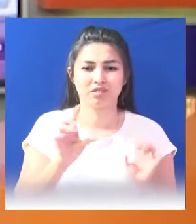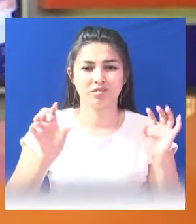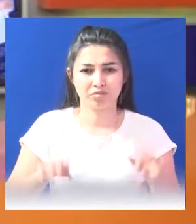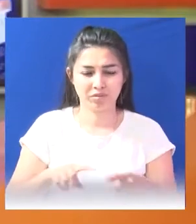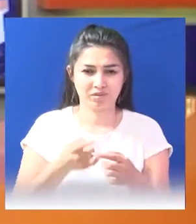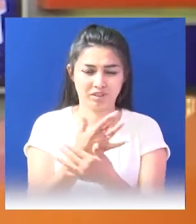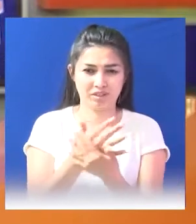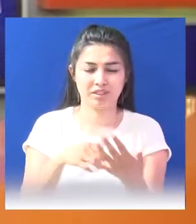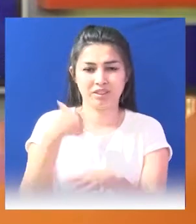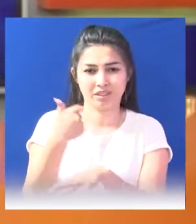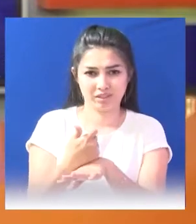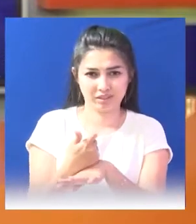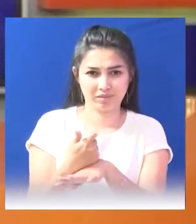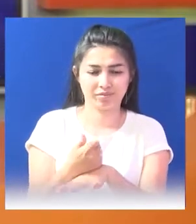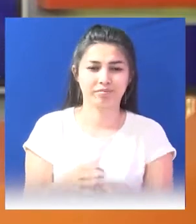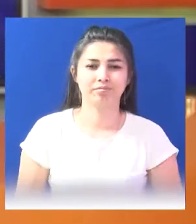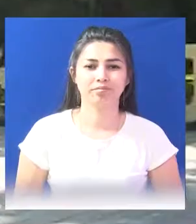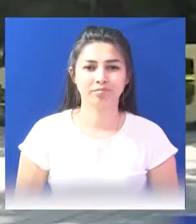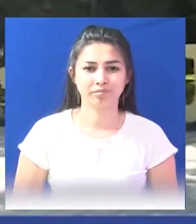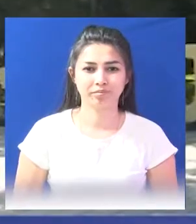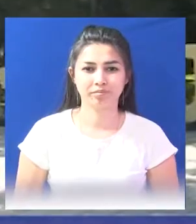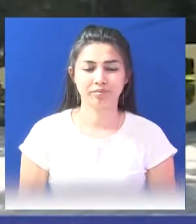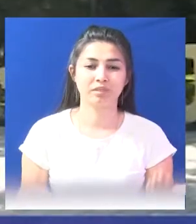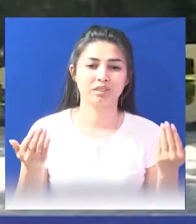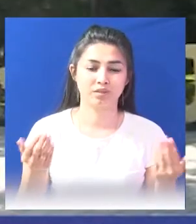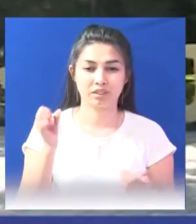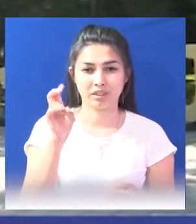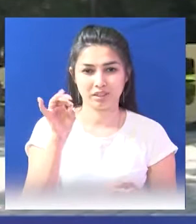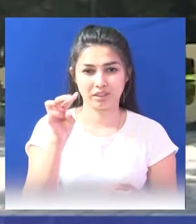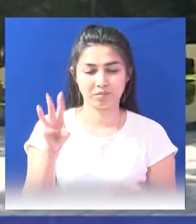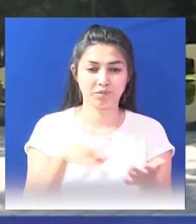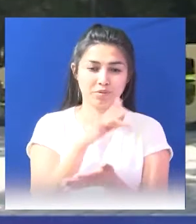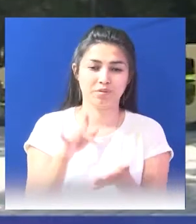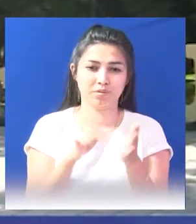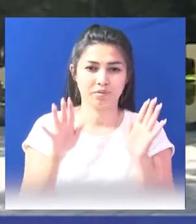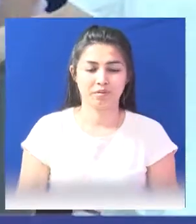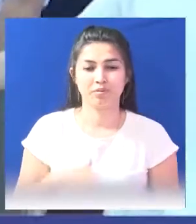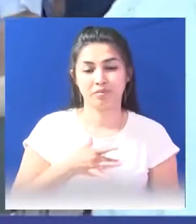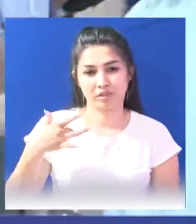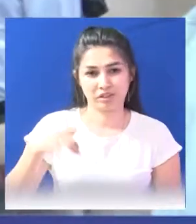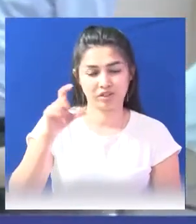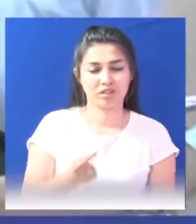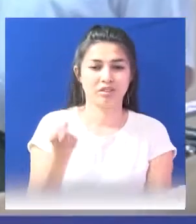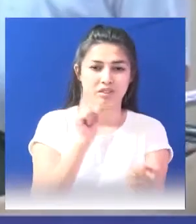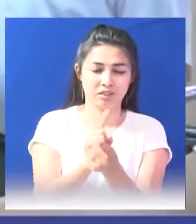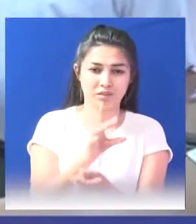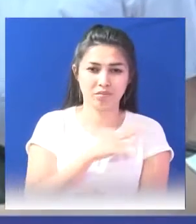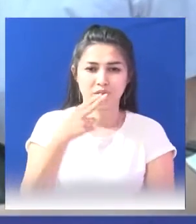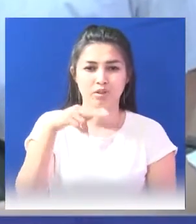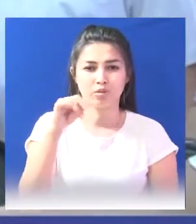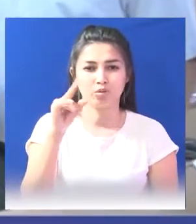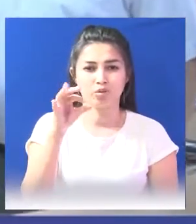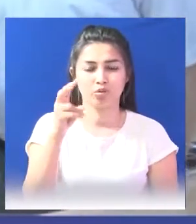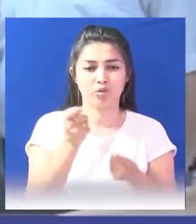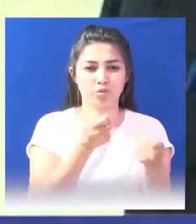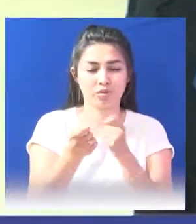председательствовал глава региона. Подробнее в материале. Сегодня аким Жамбылской области Бердибек Сапарбаев встретился с председателем Духовного